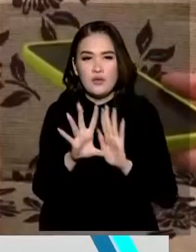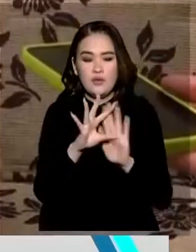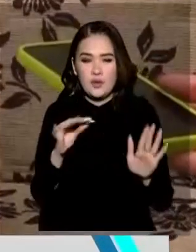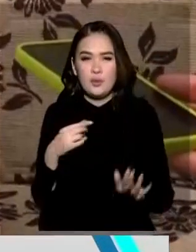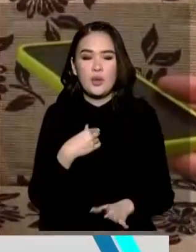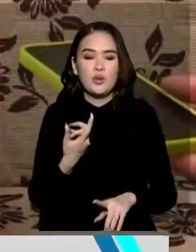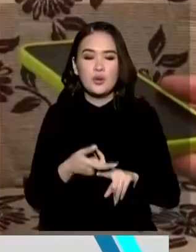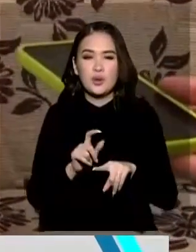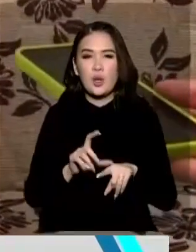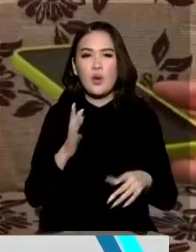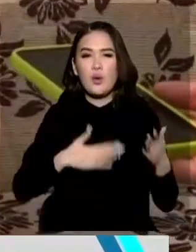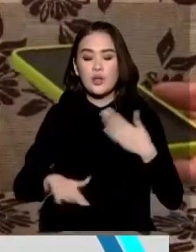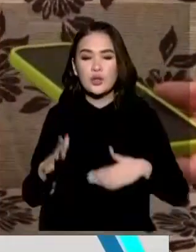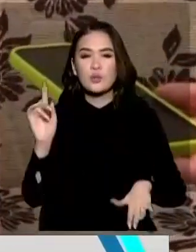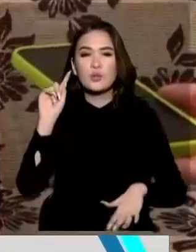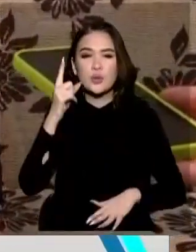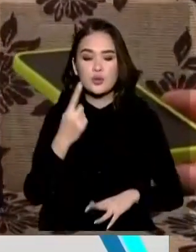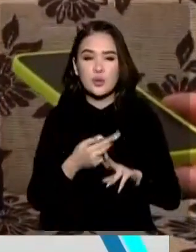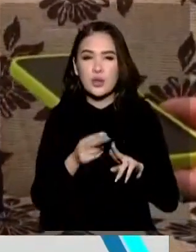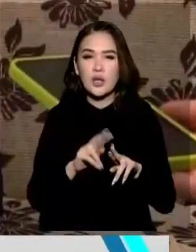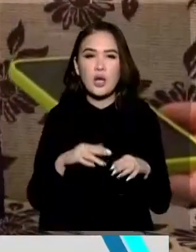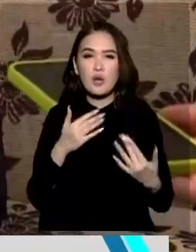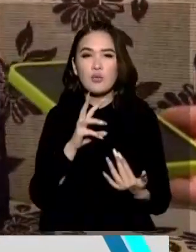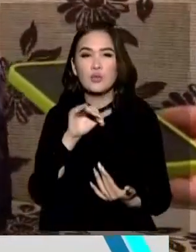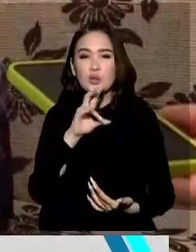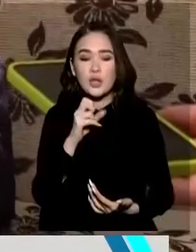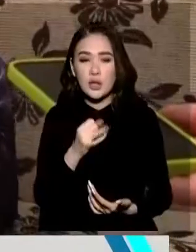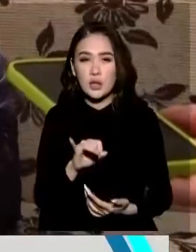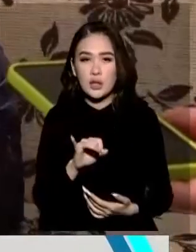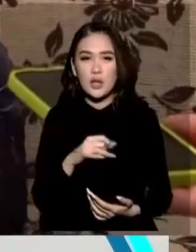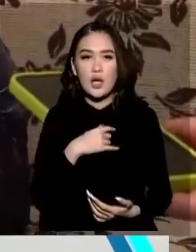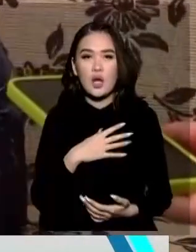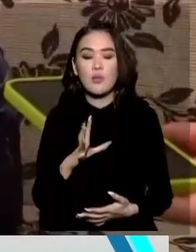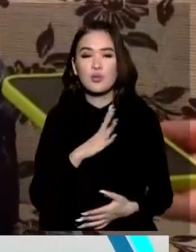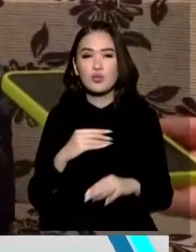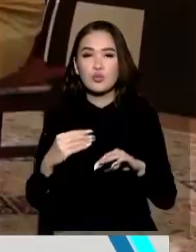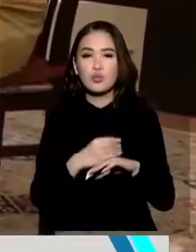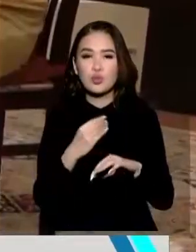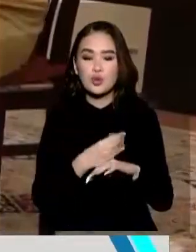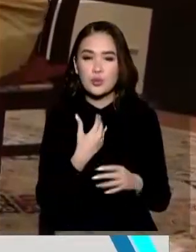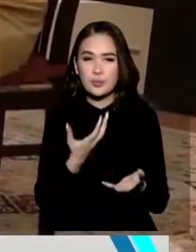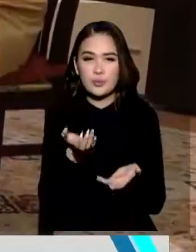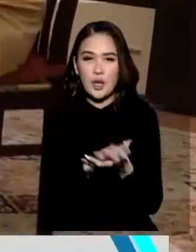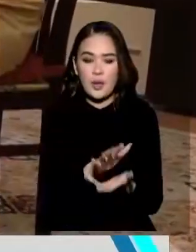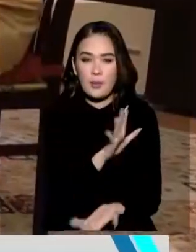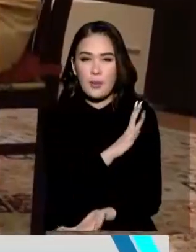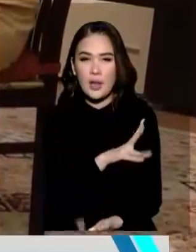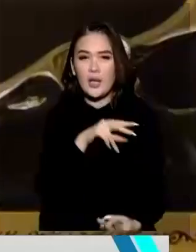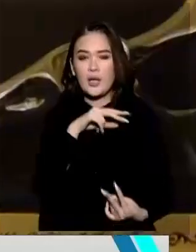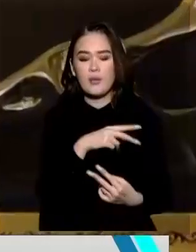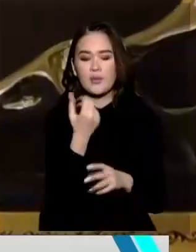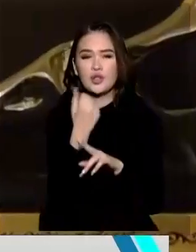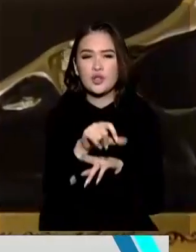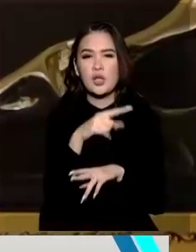мен қуаныштымын. Неге десең, мен сол мұнай несіне келгенде жолдасыммен кездестім. Еңбек бәрін жеңбек бұл